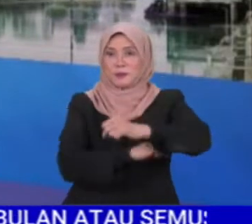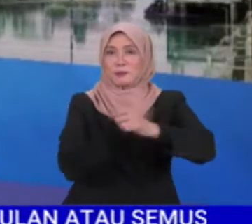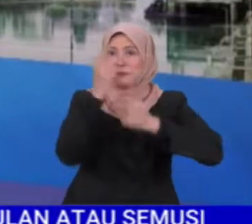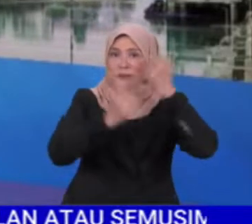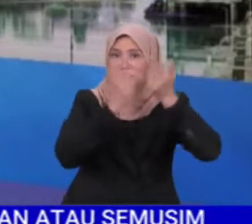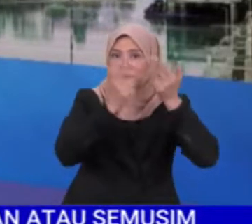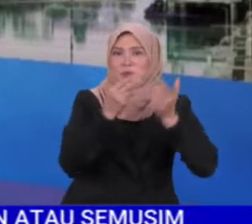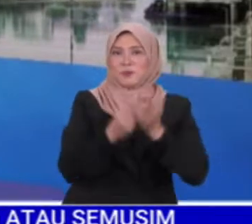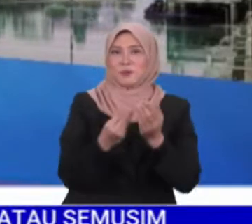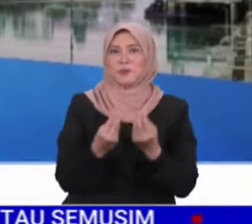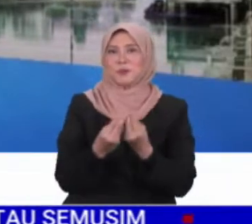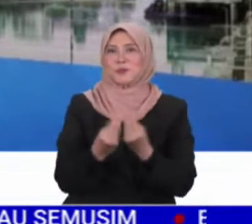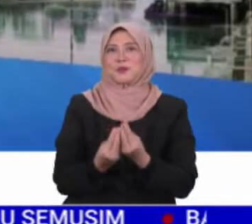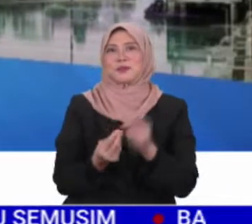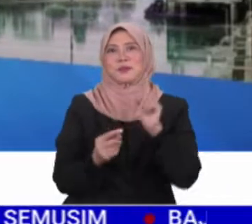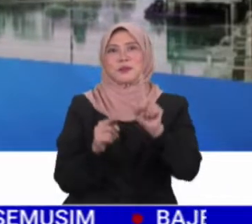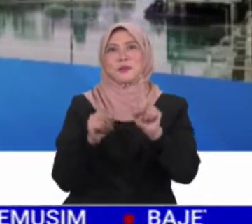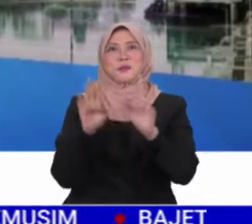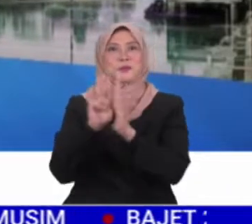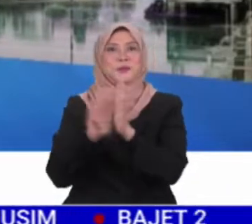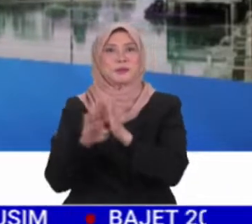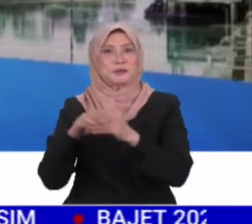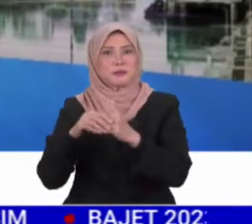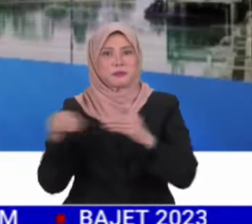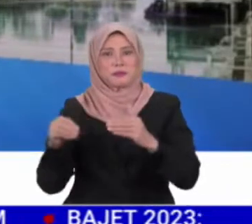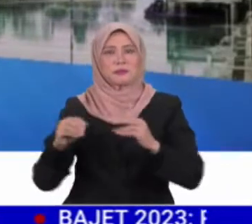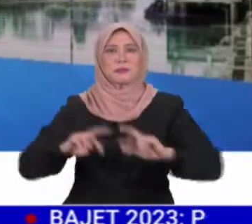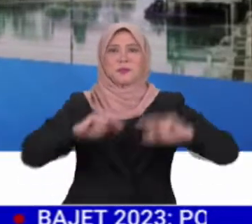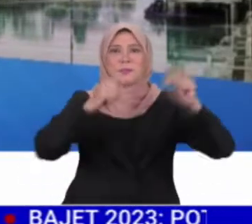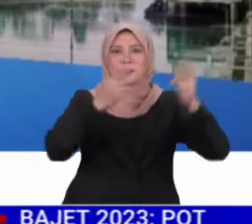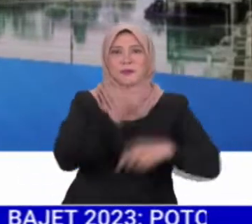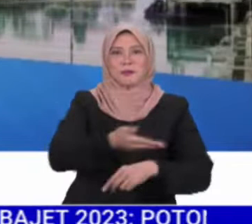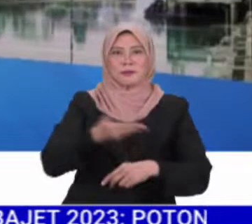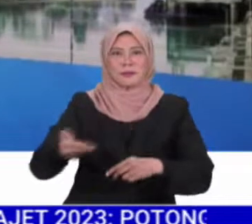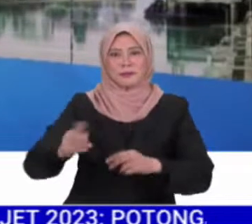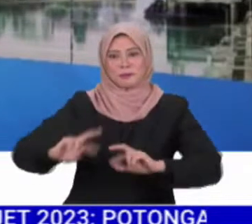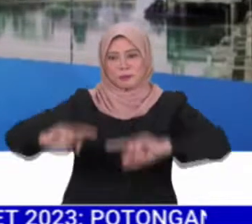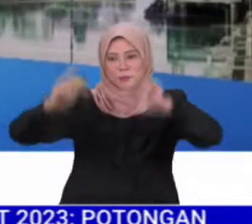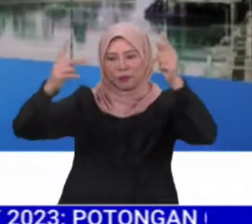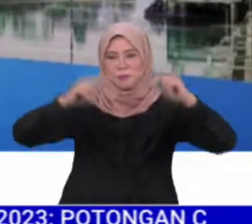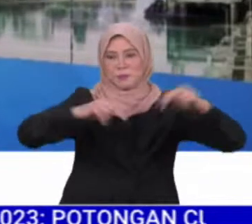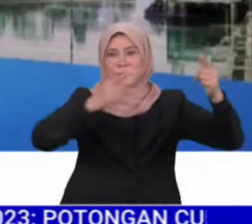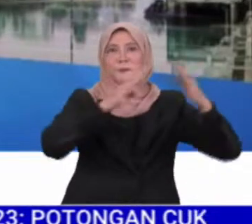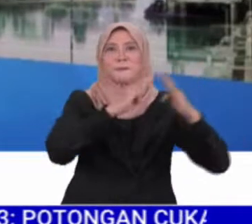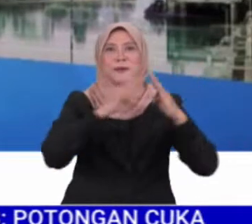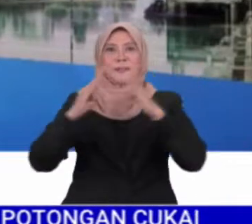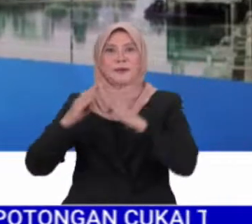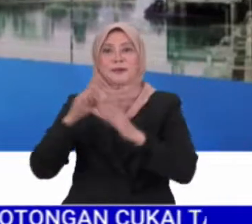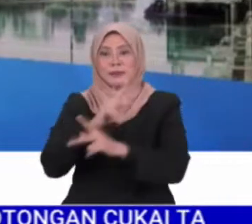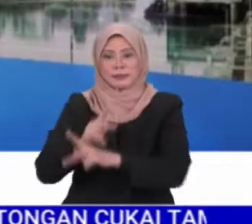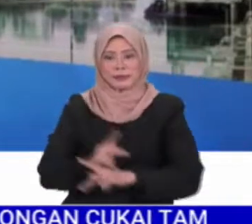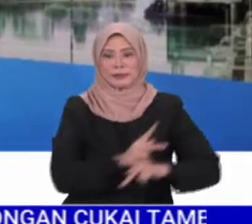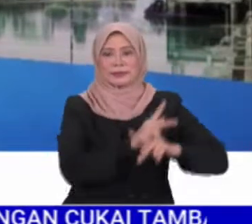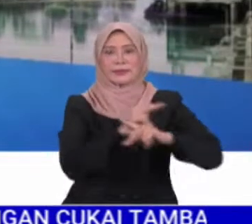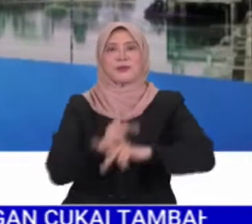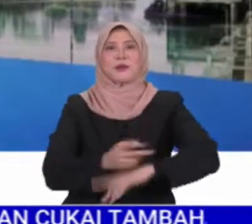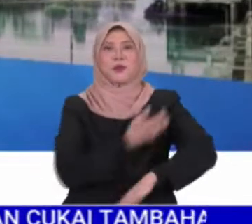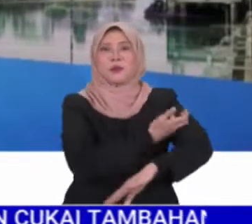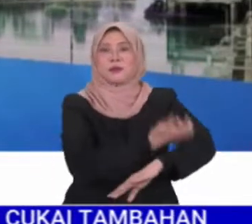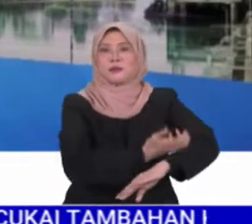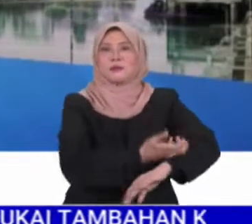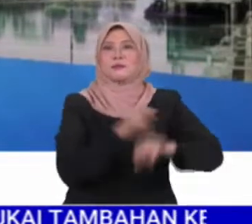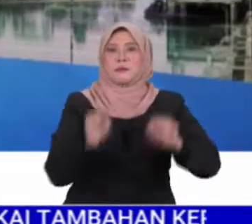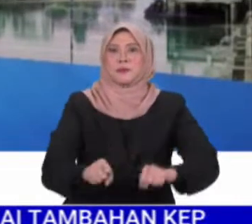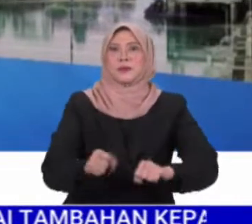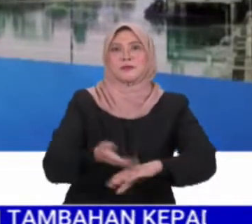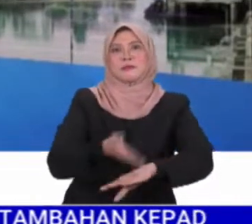pelancongan berjumlah RM1 bilion bagi pemulihan hotel, pembaharuan bandar dan pemuliharaan warisan dapat membantu menambah